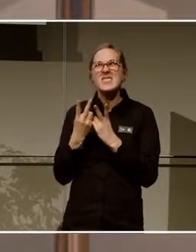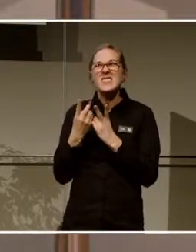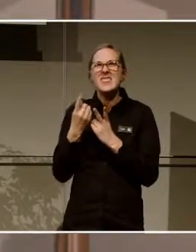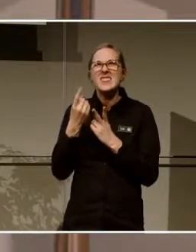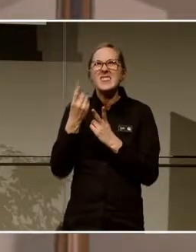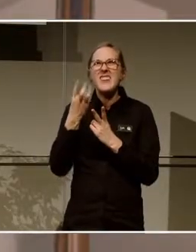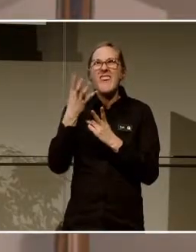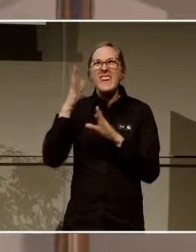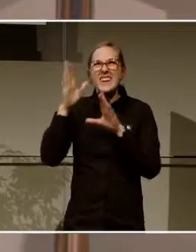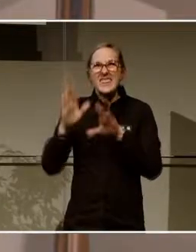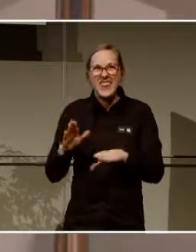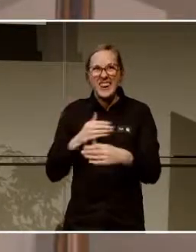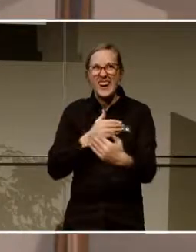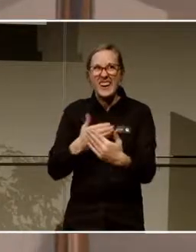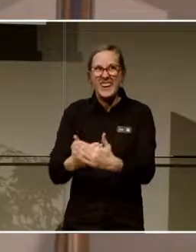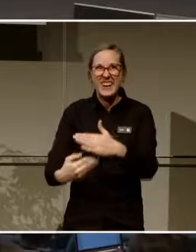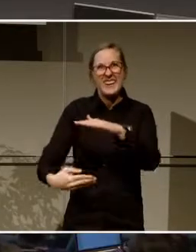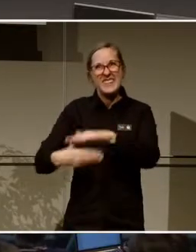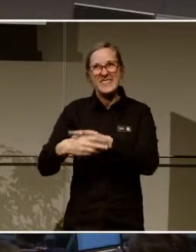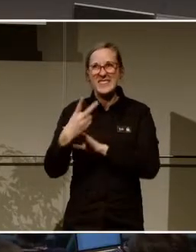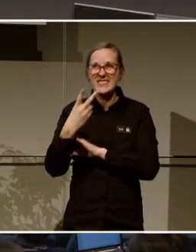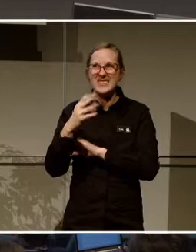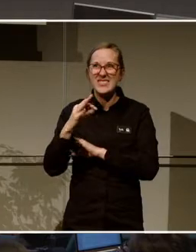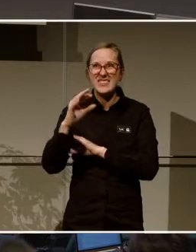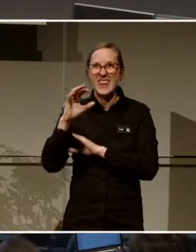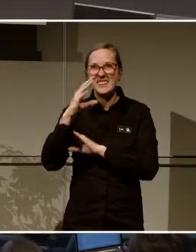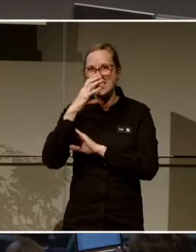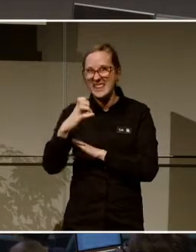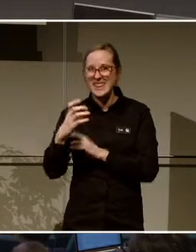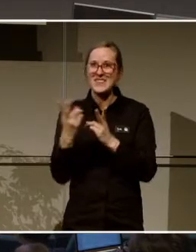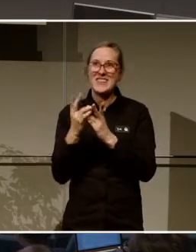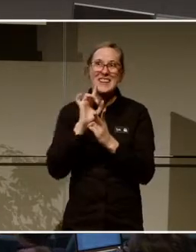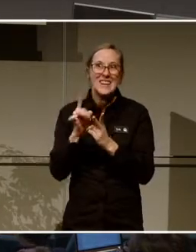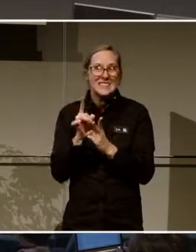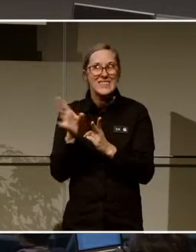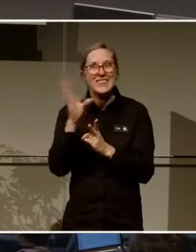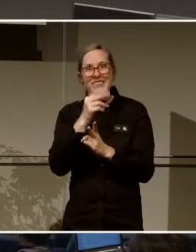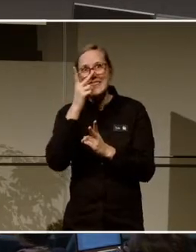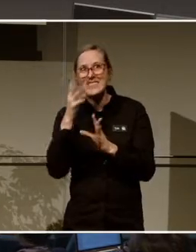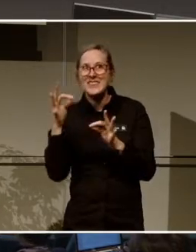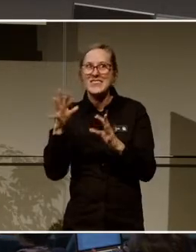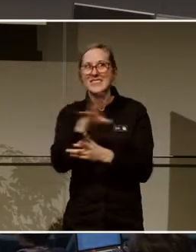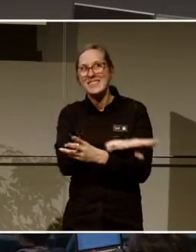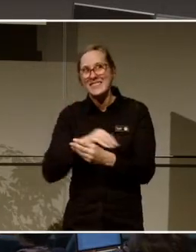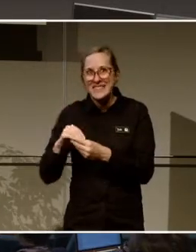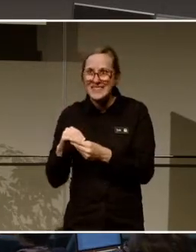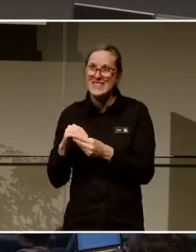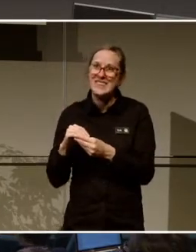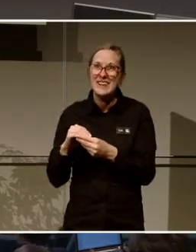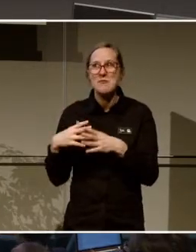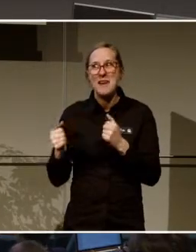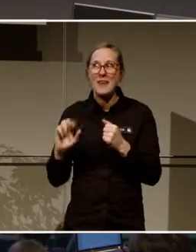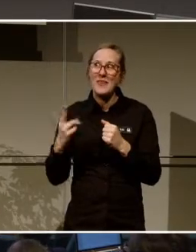till 290. Ja, så vi ses om ett år och sammanfattar hur det har gått. Men jag har spritt ut det lite